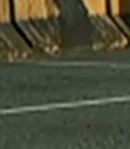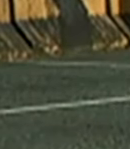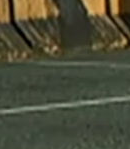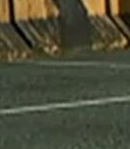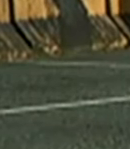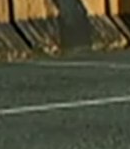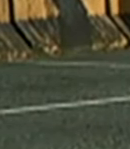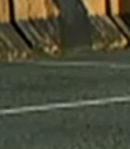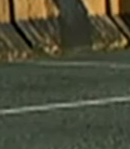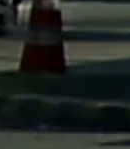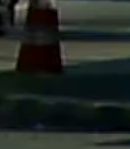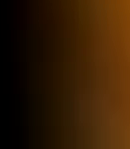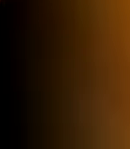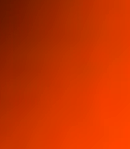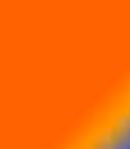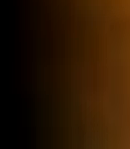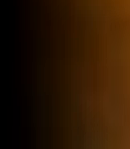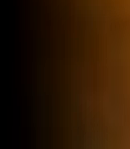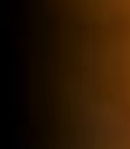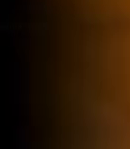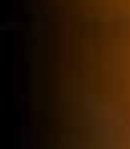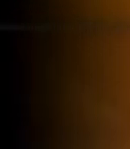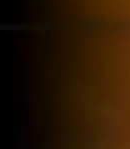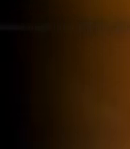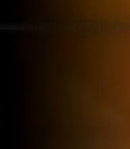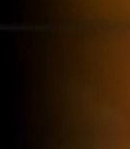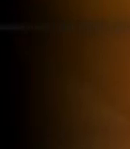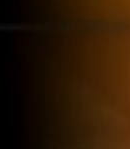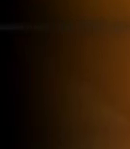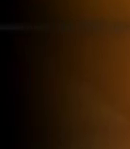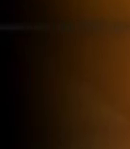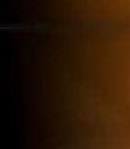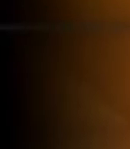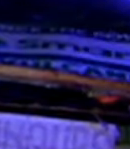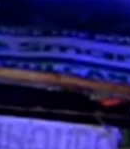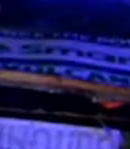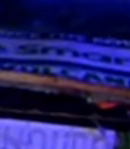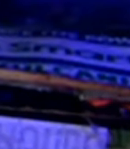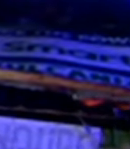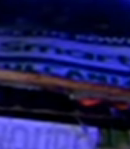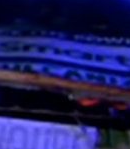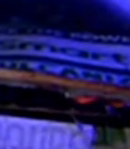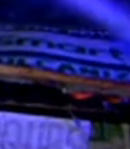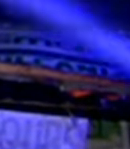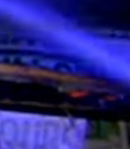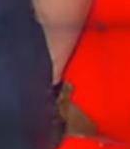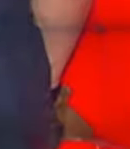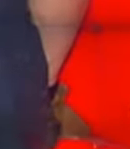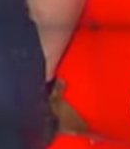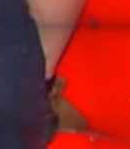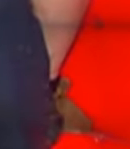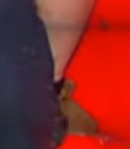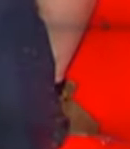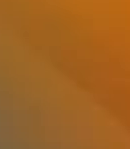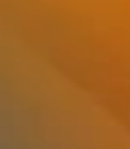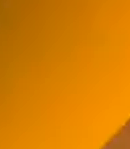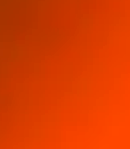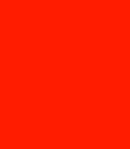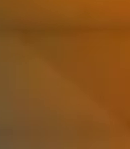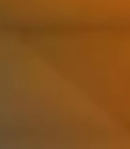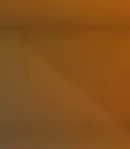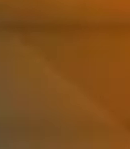natin live mamaya pamil nawalan ng tahanan sa panibagong sunog sa tondo